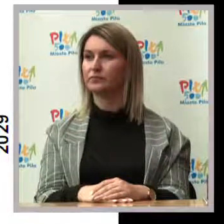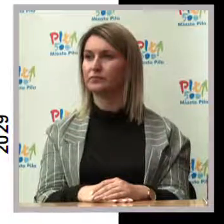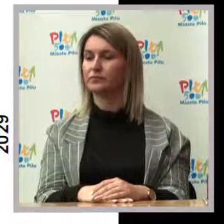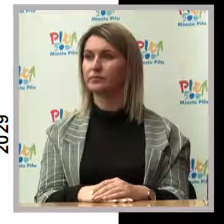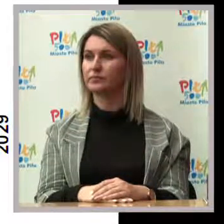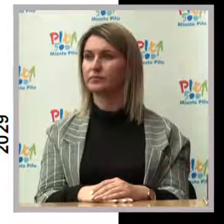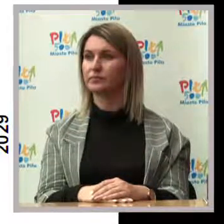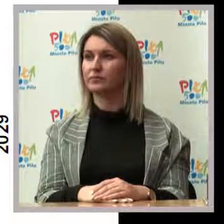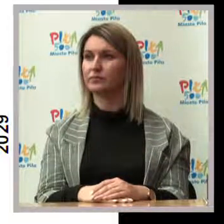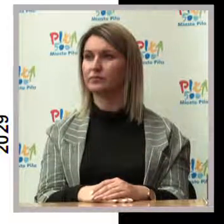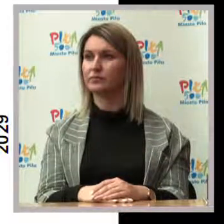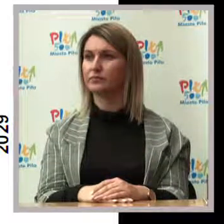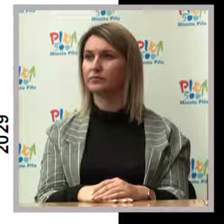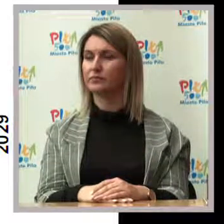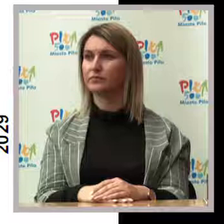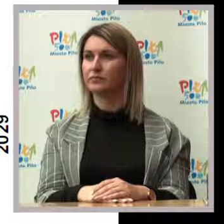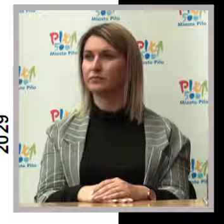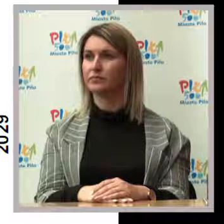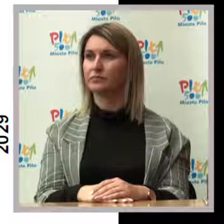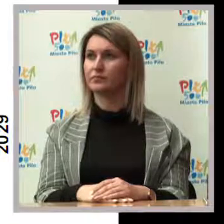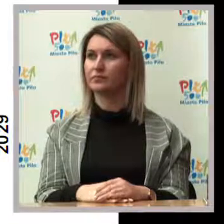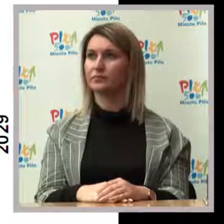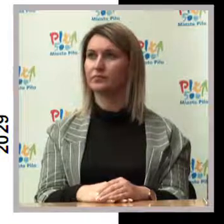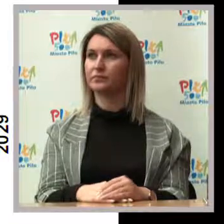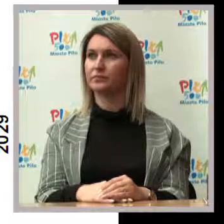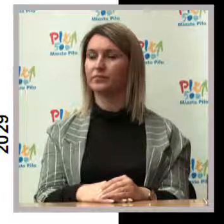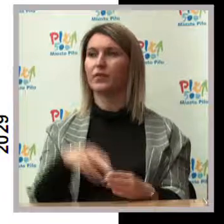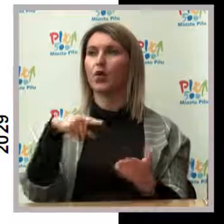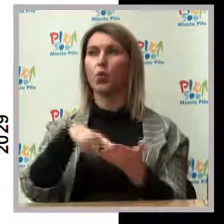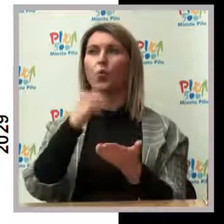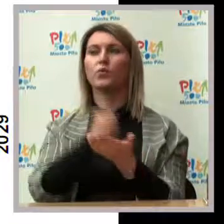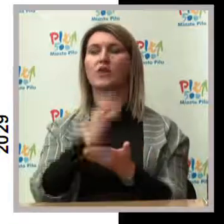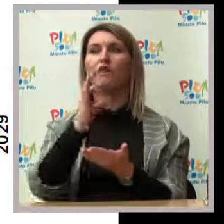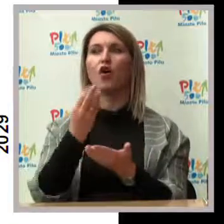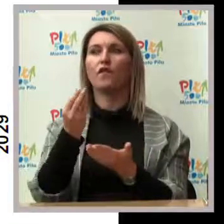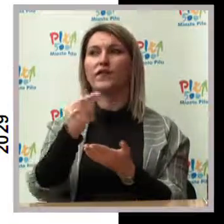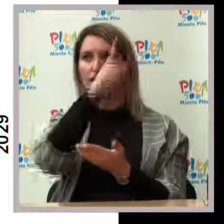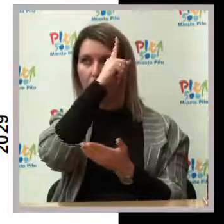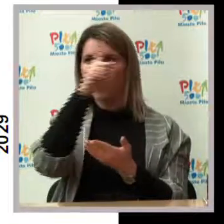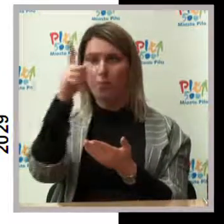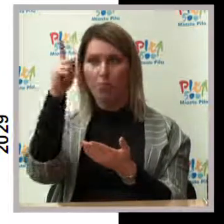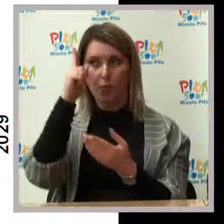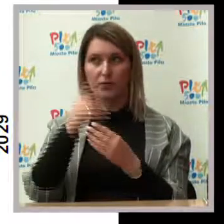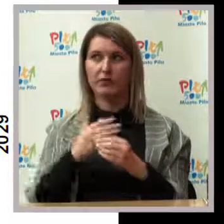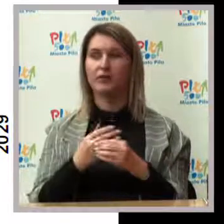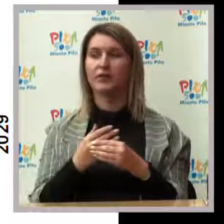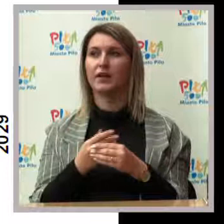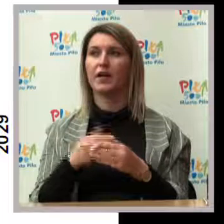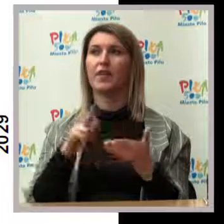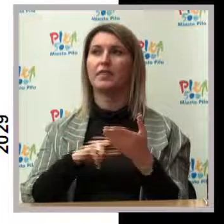zewnętrznego. Proszę Państwa, artykuł 242 ustawy o finansach publicznych to również obligatoryjny obowiązek, który